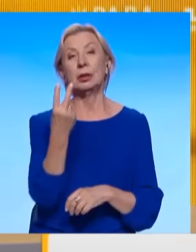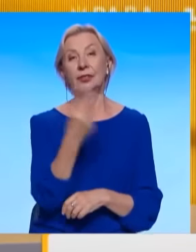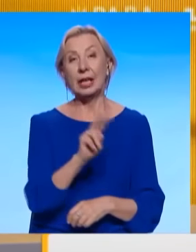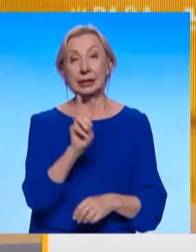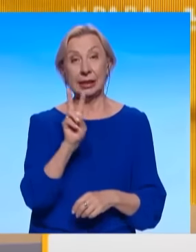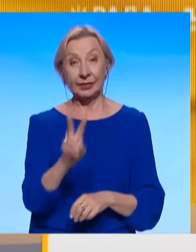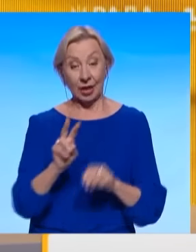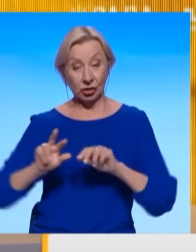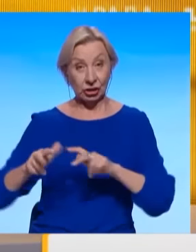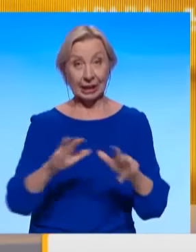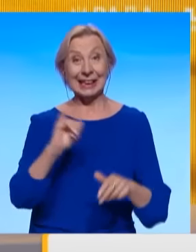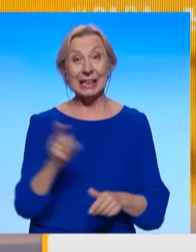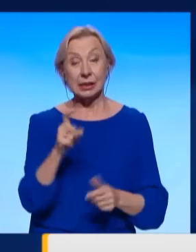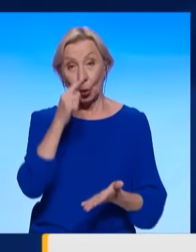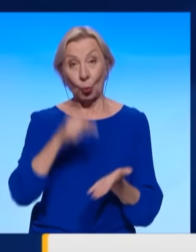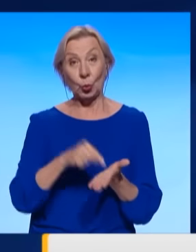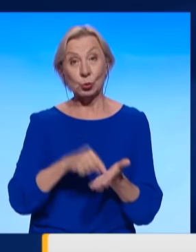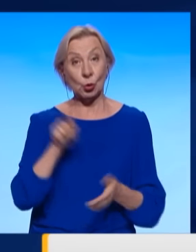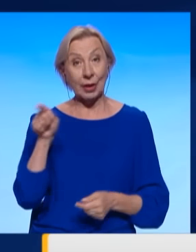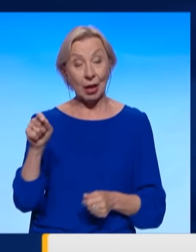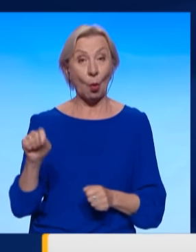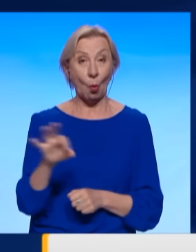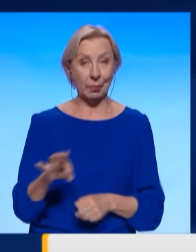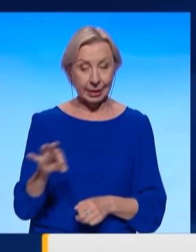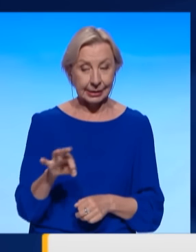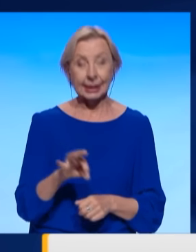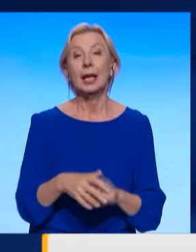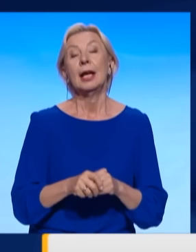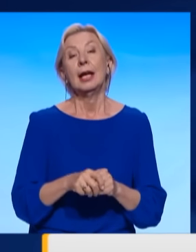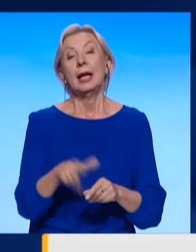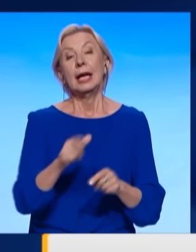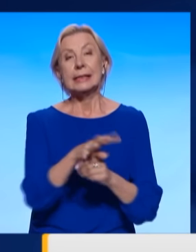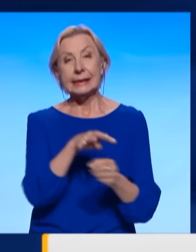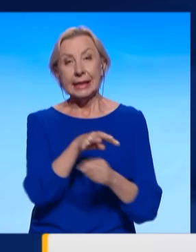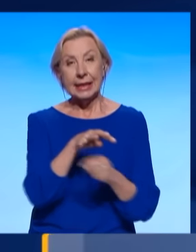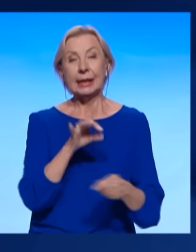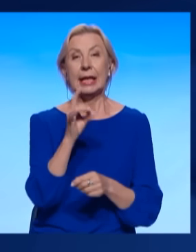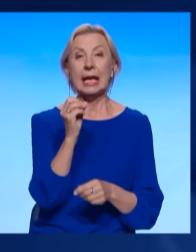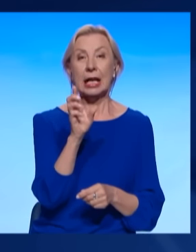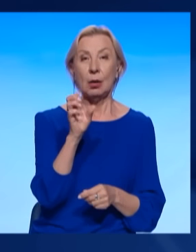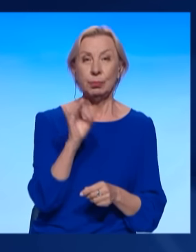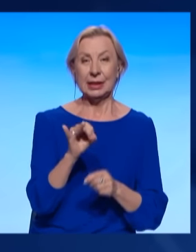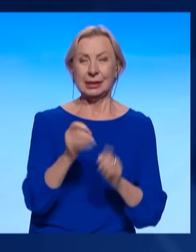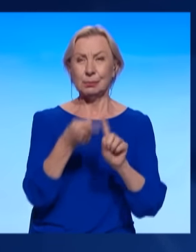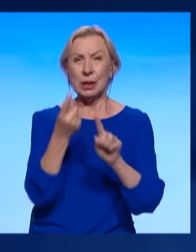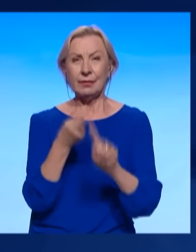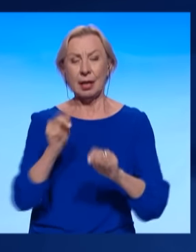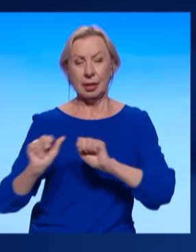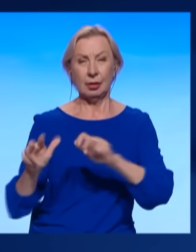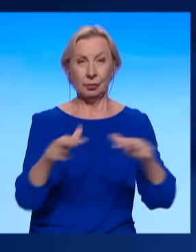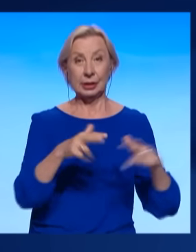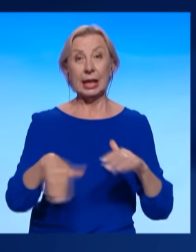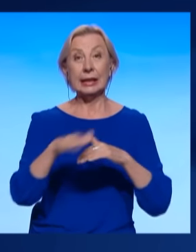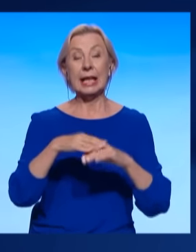безпілотники з Курської області повідомляють повітряні сили зенітники мобільні групи та реби глушили з бивали дрони над